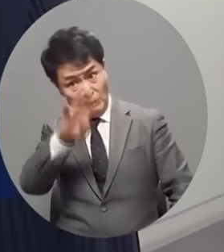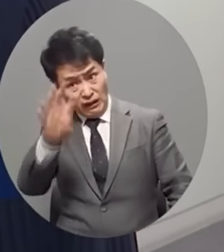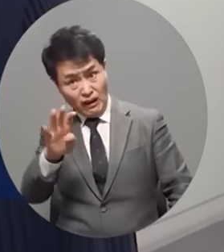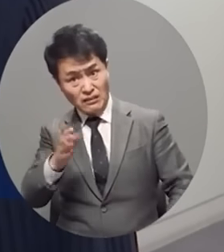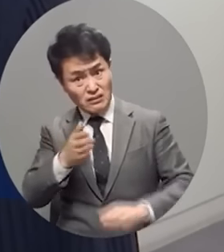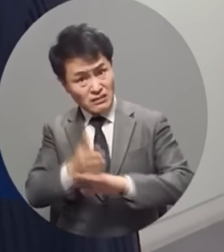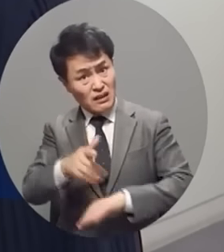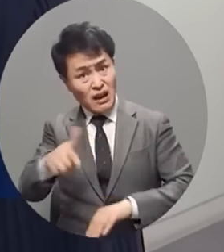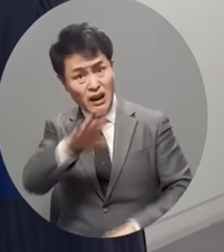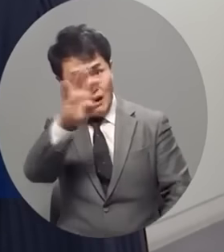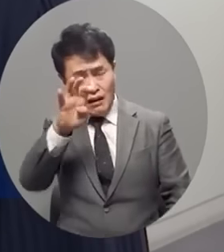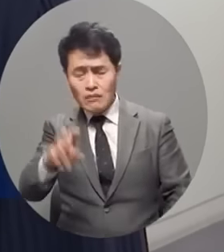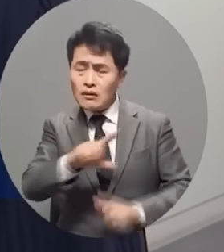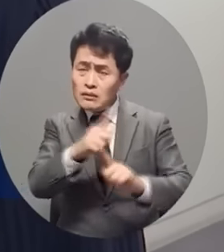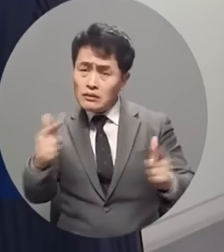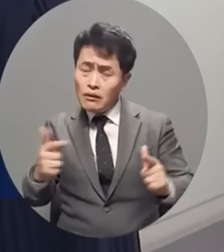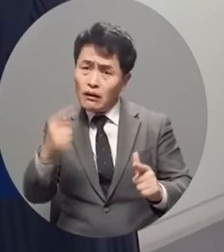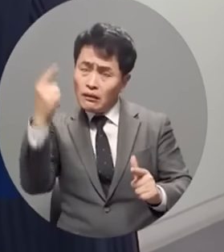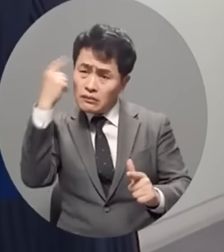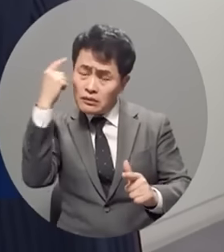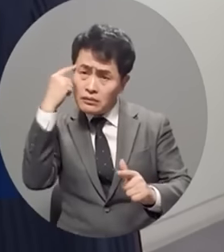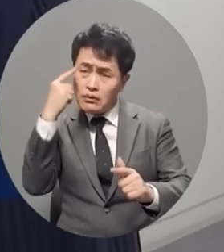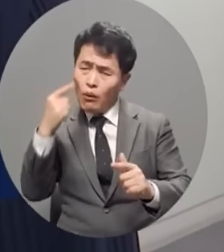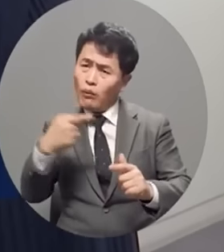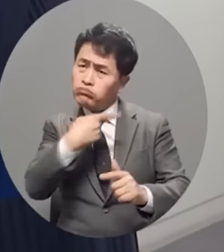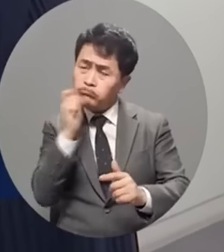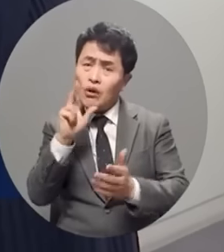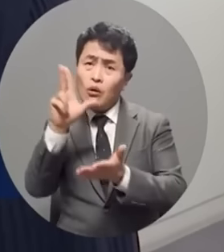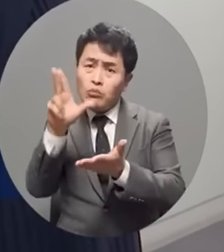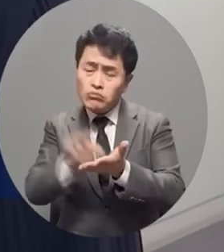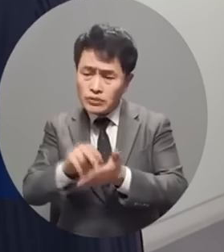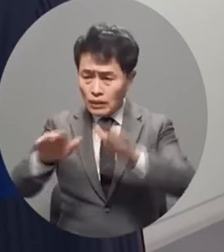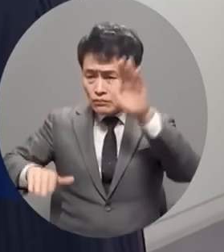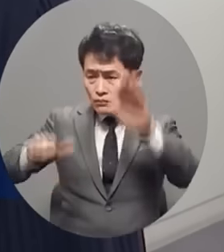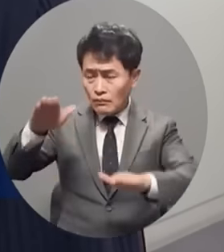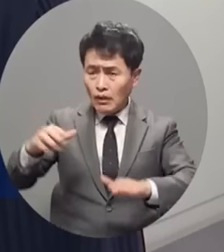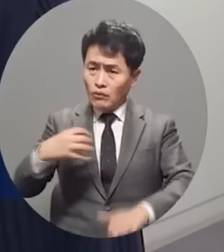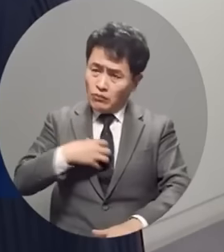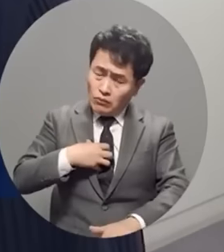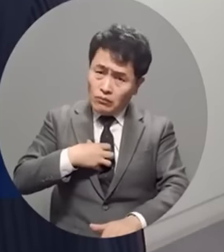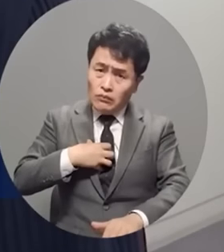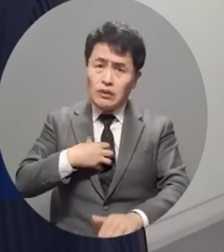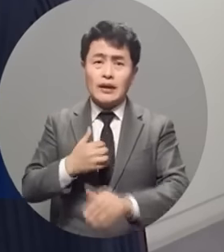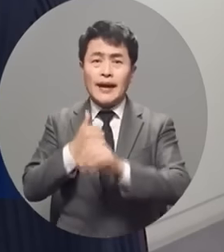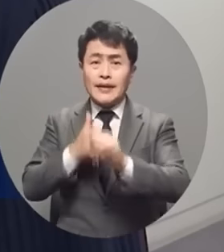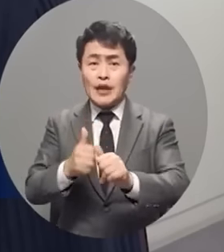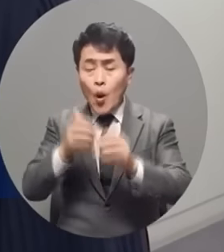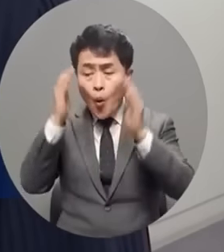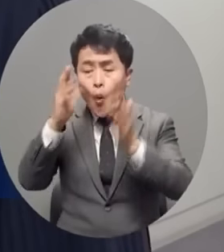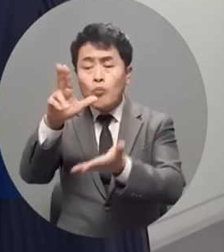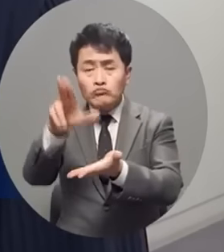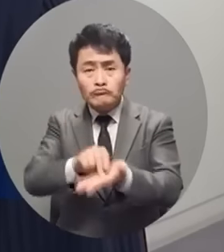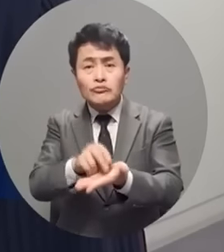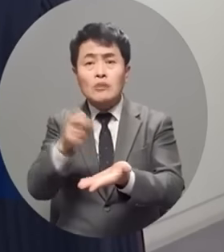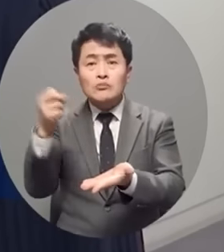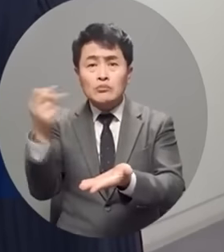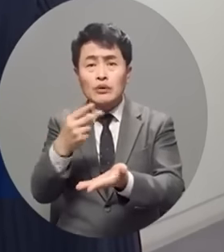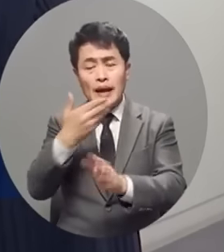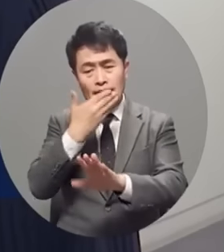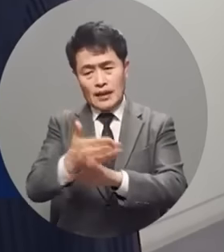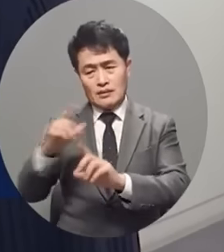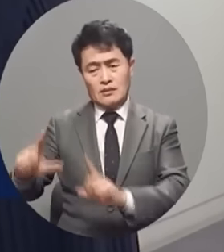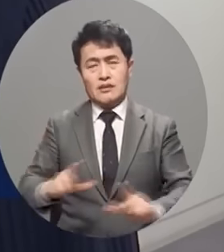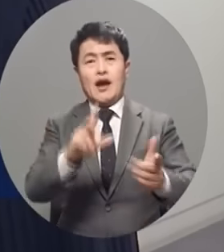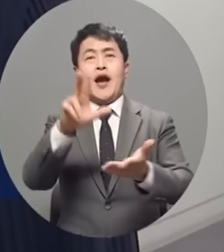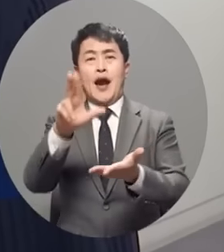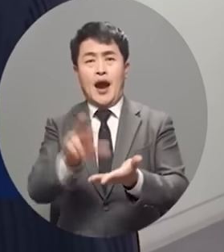아니야? 이렇게 여러 가지 지적 기능의 결손과 편차를 보면 그것에 따른 학업 문제뿐만 아니고 다른 일상생활